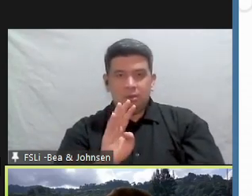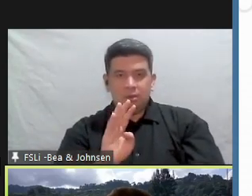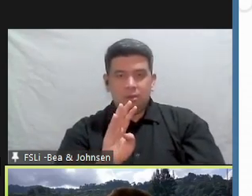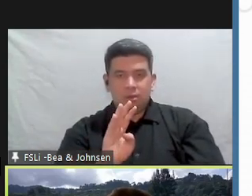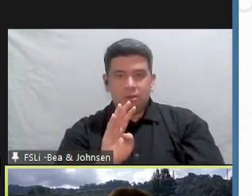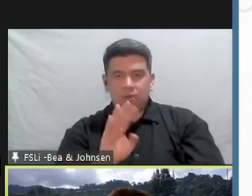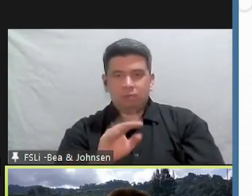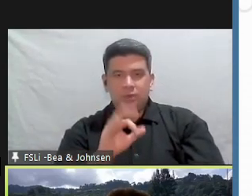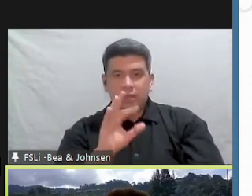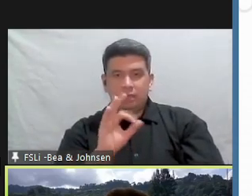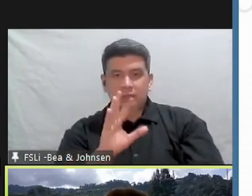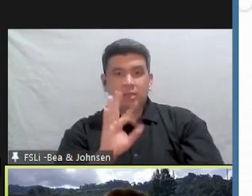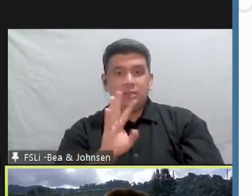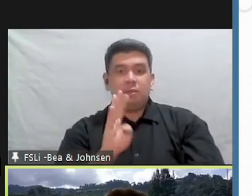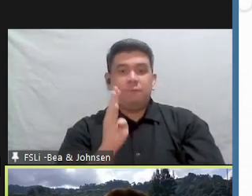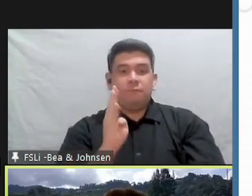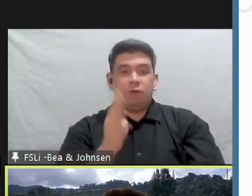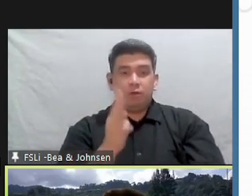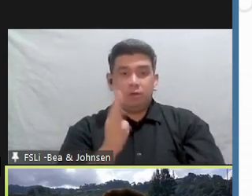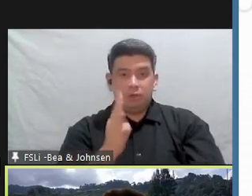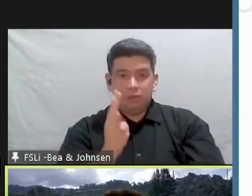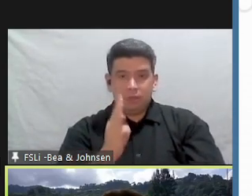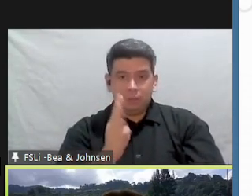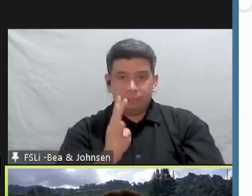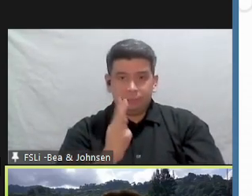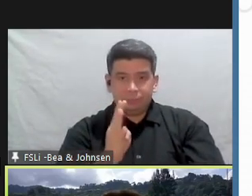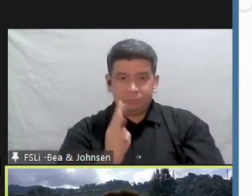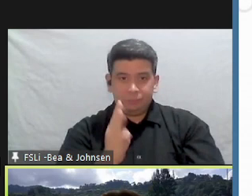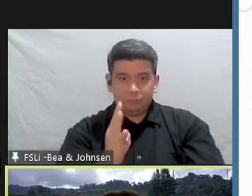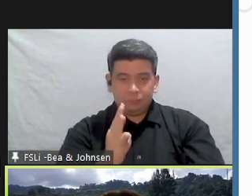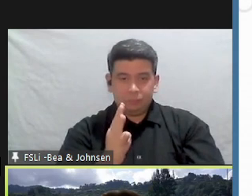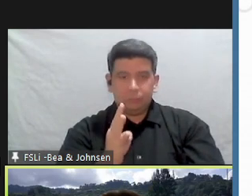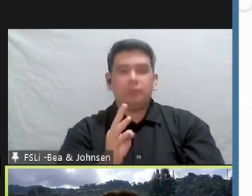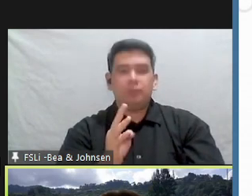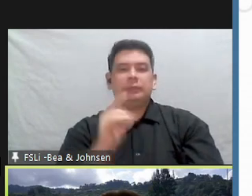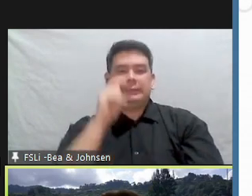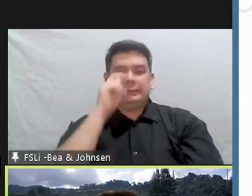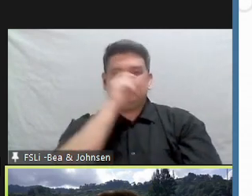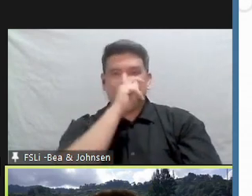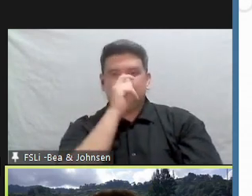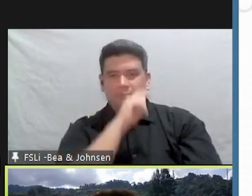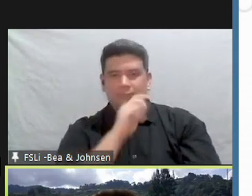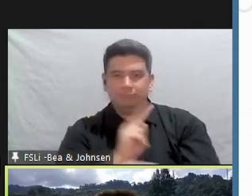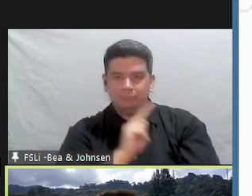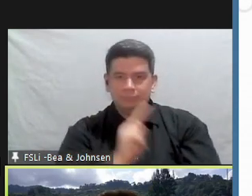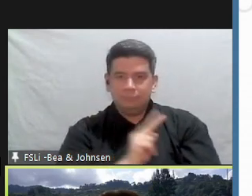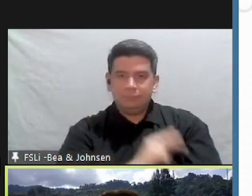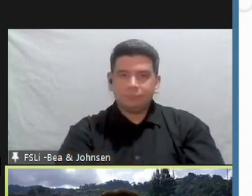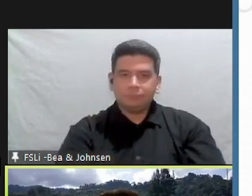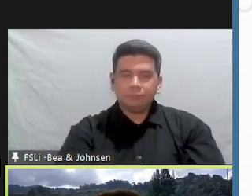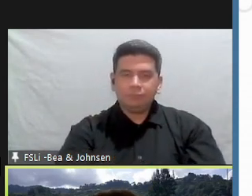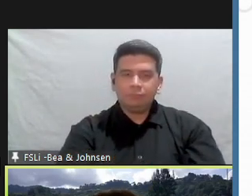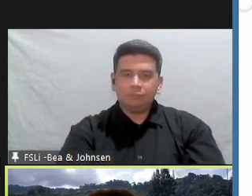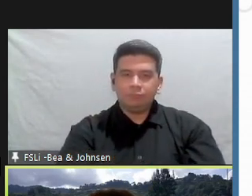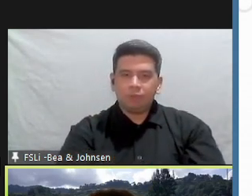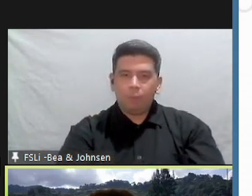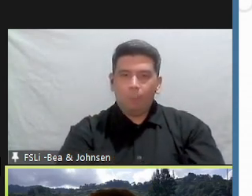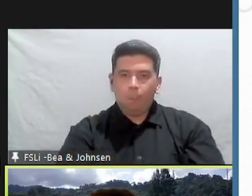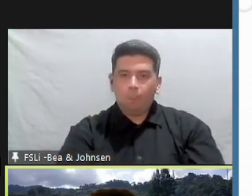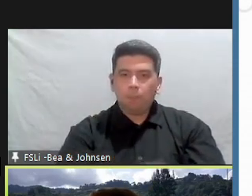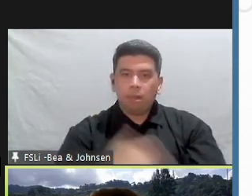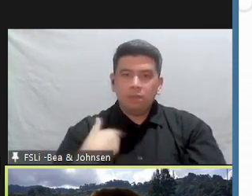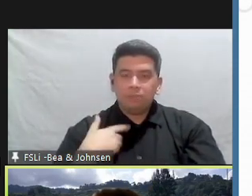hanggang 1974, may mga DepEd ano, na superintendent, kagaya ni Pedro Guiang,